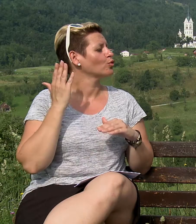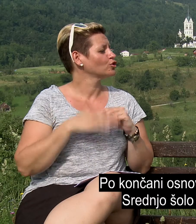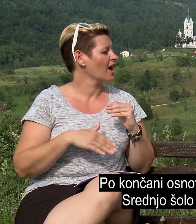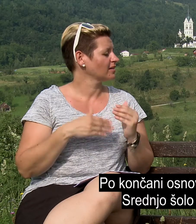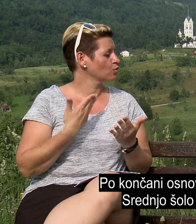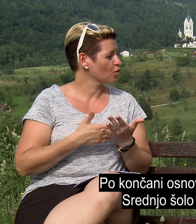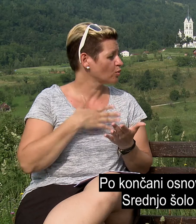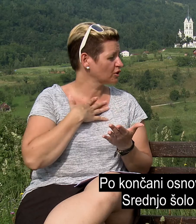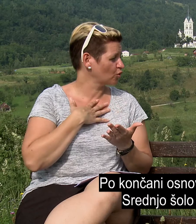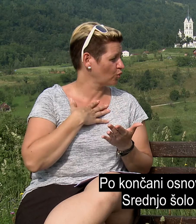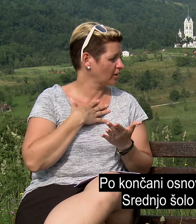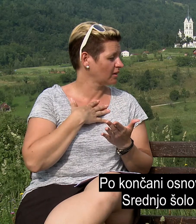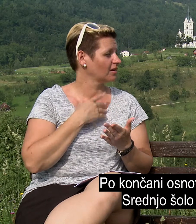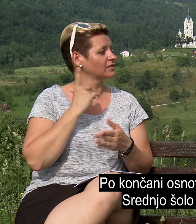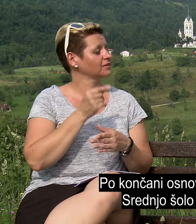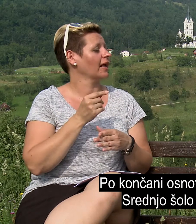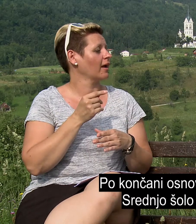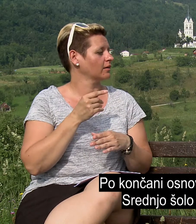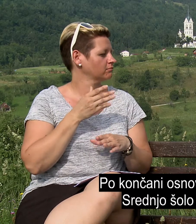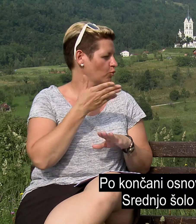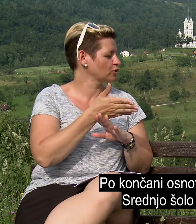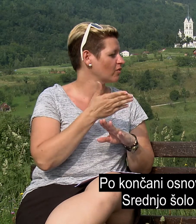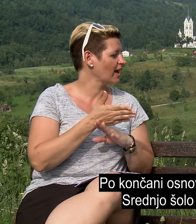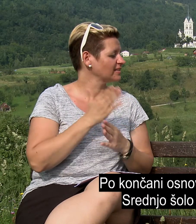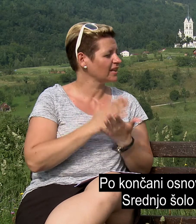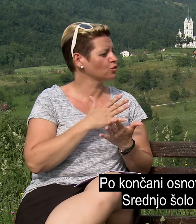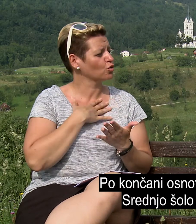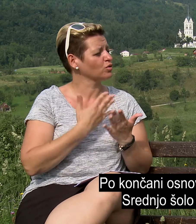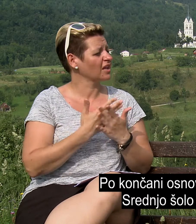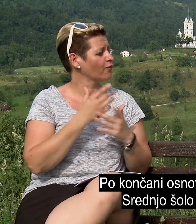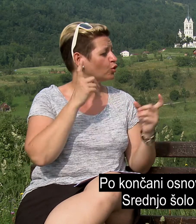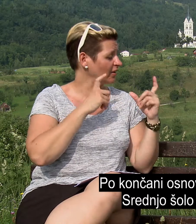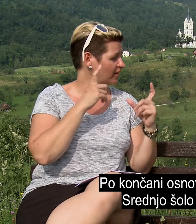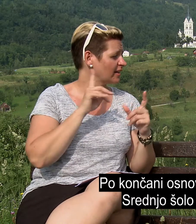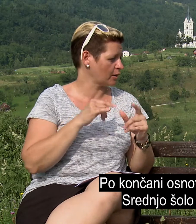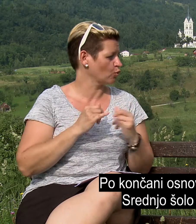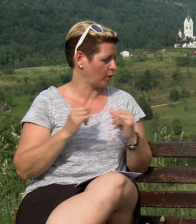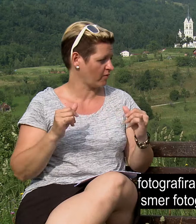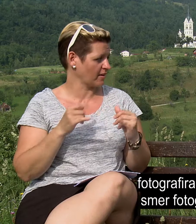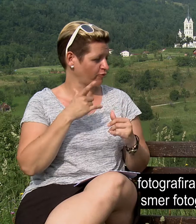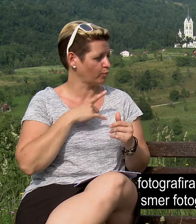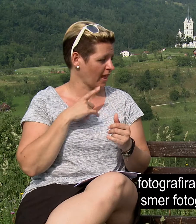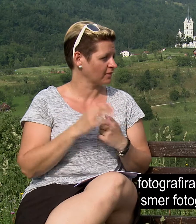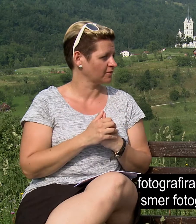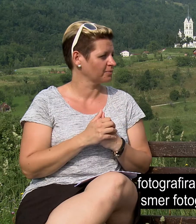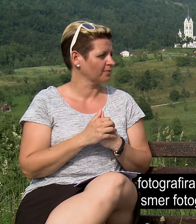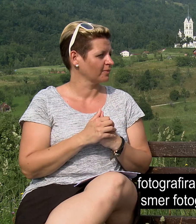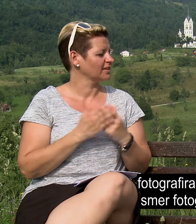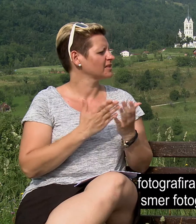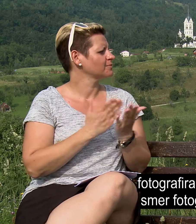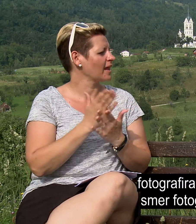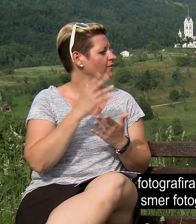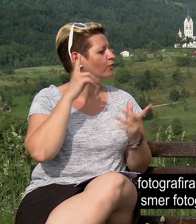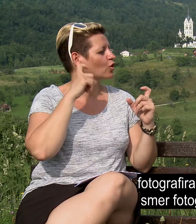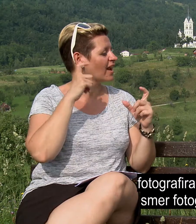Po končani osnovne šole ste obiskovali tretjo šolo za fotografiranje in oblikovanje v Ljubljani